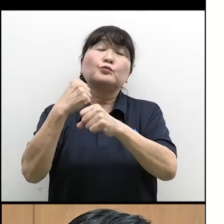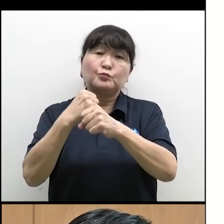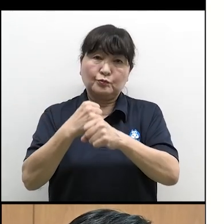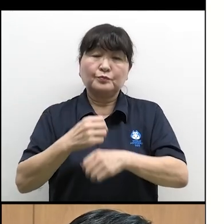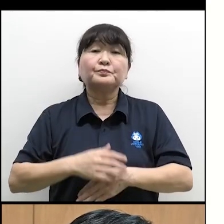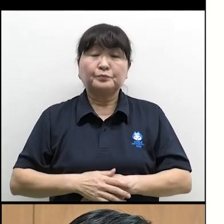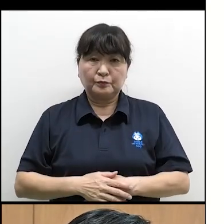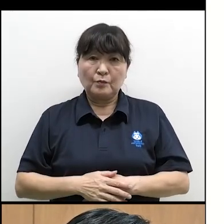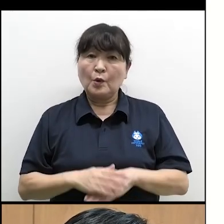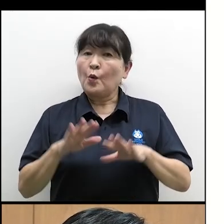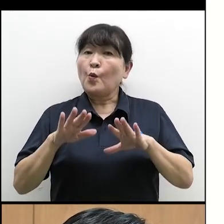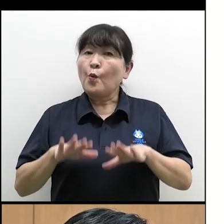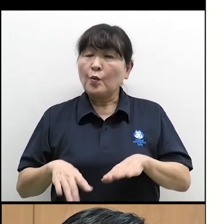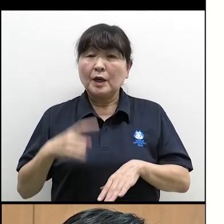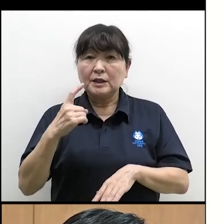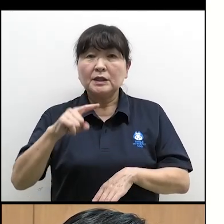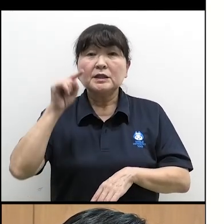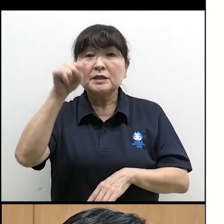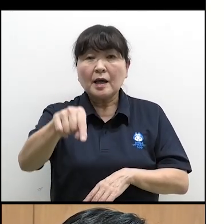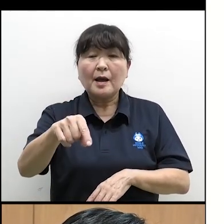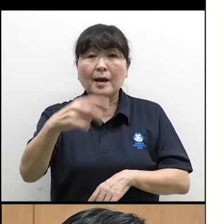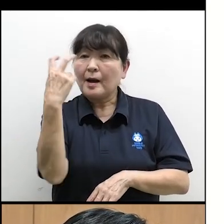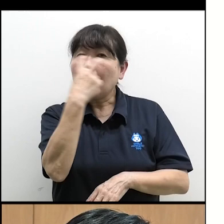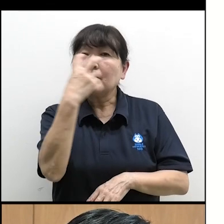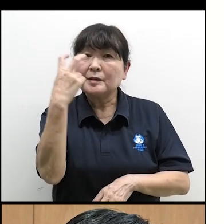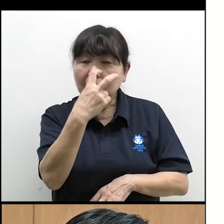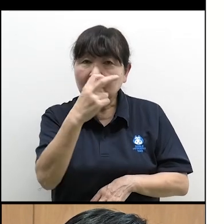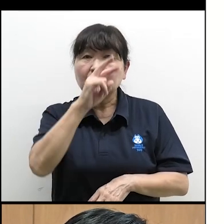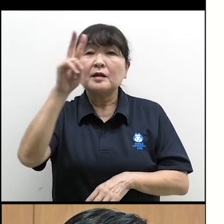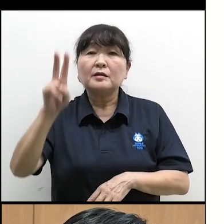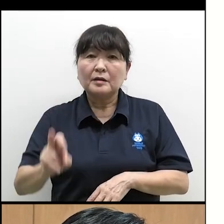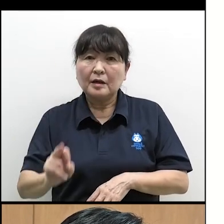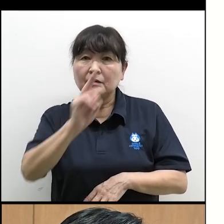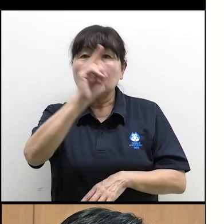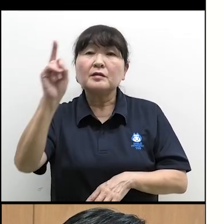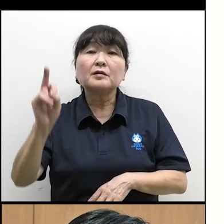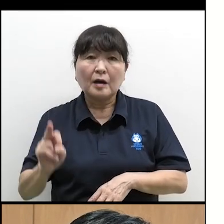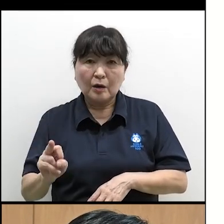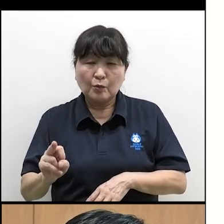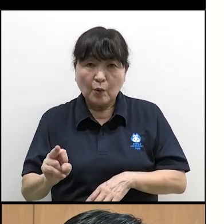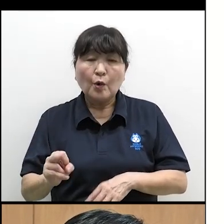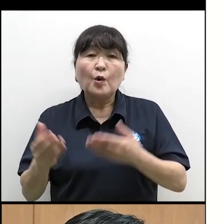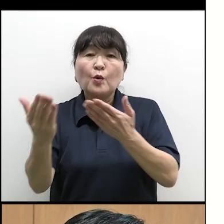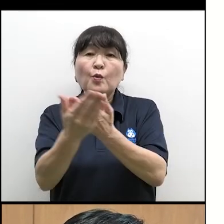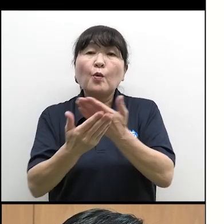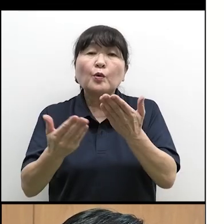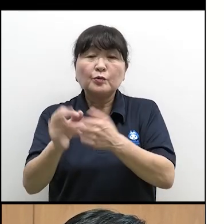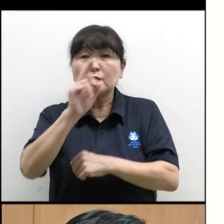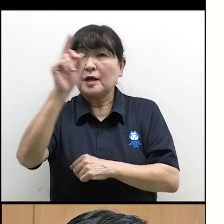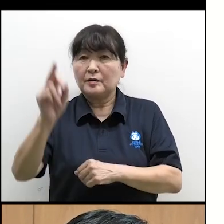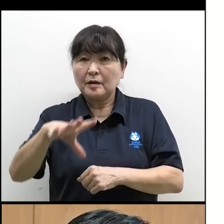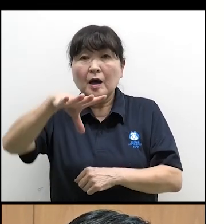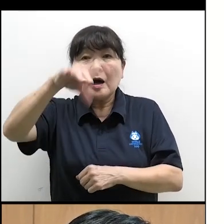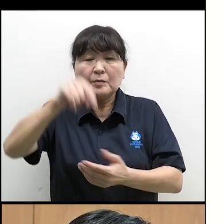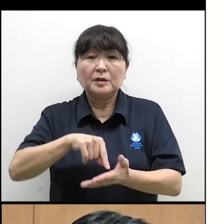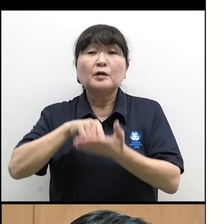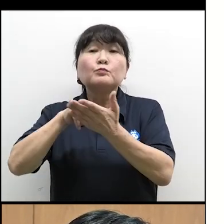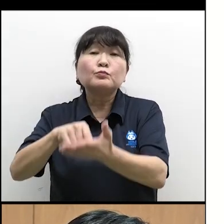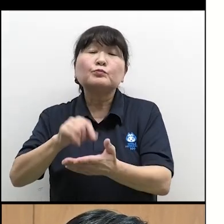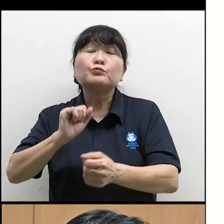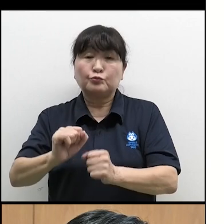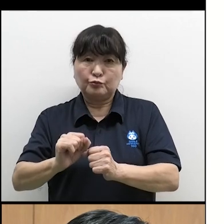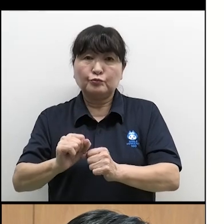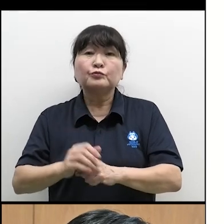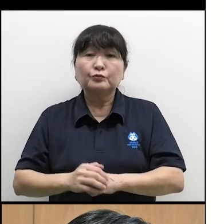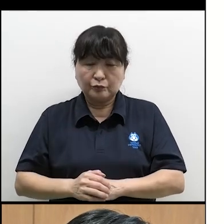この指定管理者制度を交流センターでは初めて導入をさせてもらいますが、この交流センターを